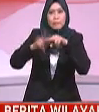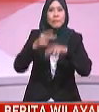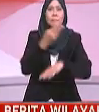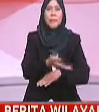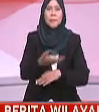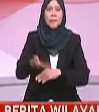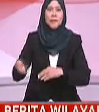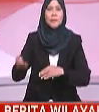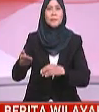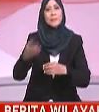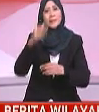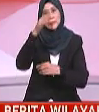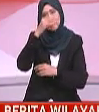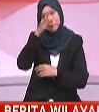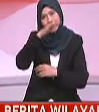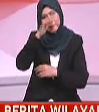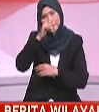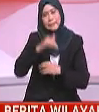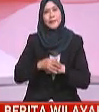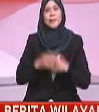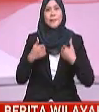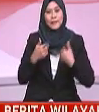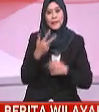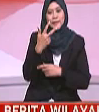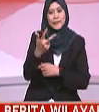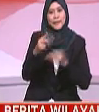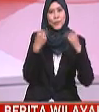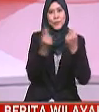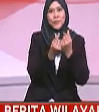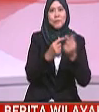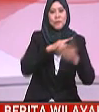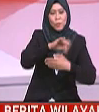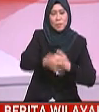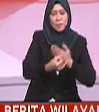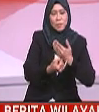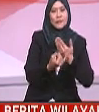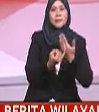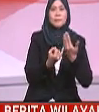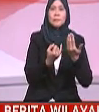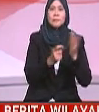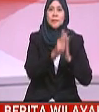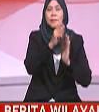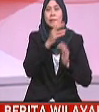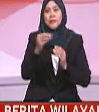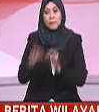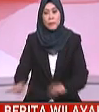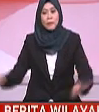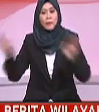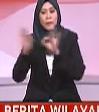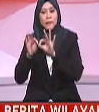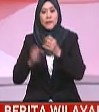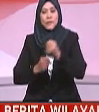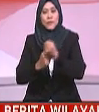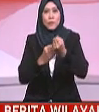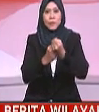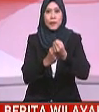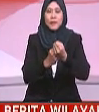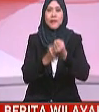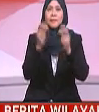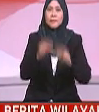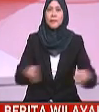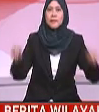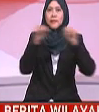pelancongan di Melaka dan ia merangkumi tiga kategori iaitu projek berimpak tinggi, projek utama dan projek sokongan dengan